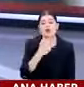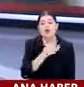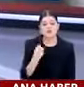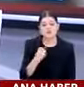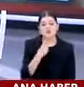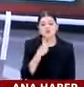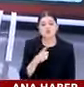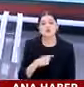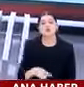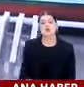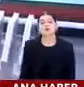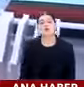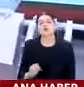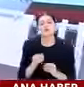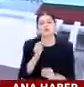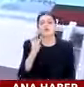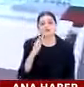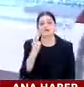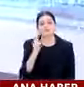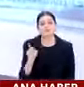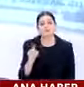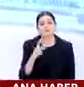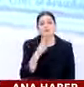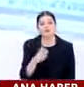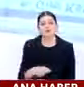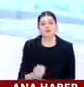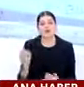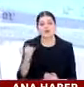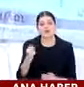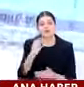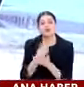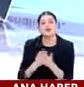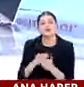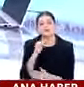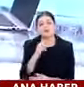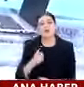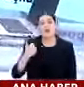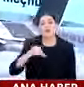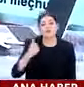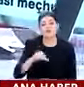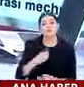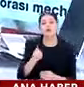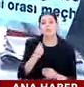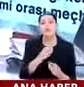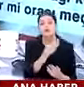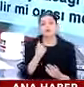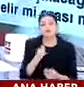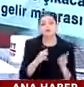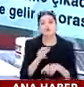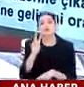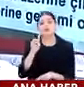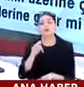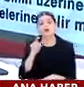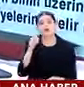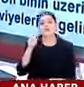O da takribi %47 yapıyor gelirin neredeyse yarısı diyebiliriz en düşük gelire sahip %20'lik dilimin ise aldığı